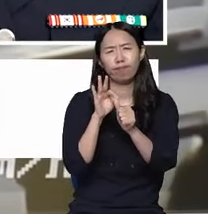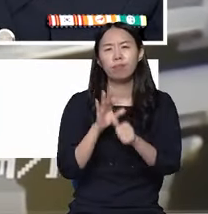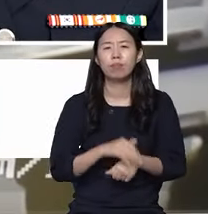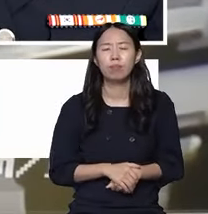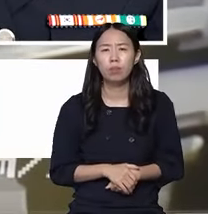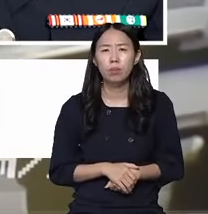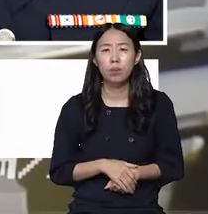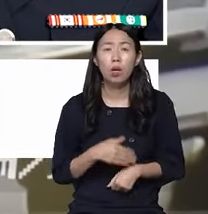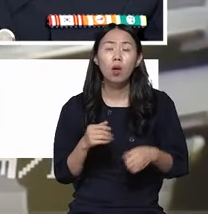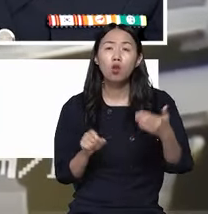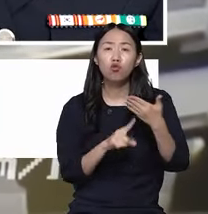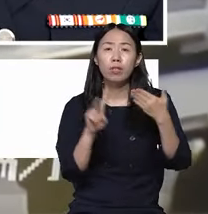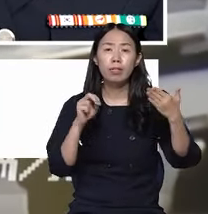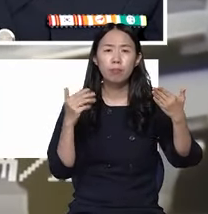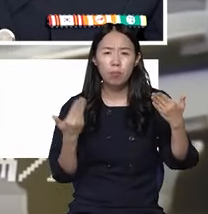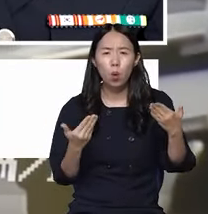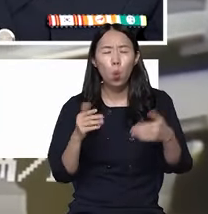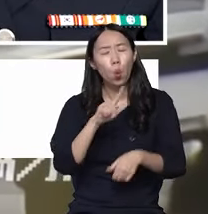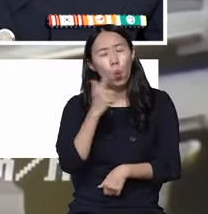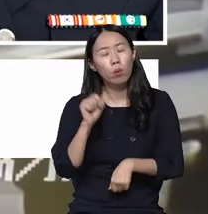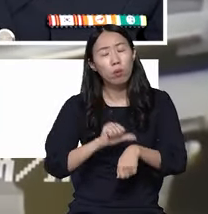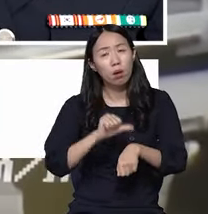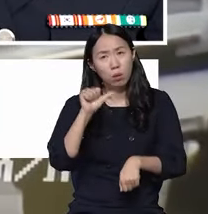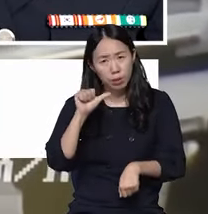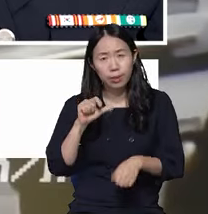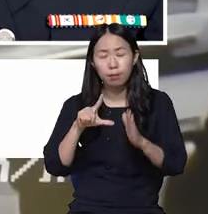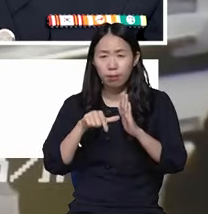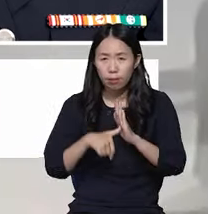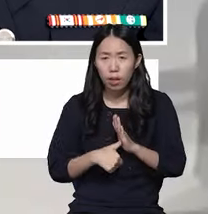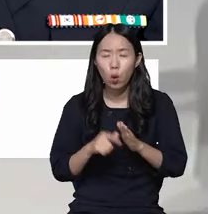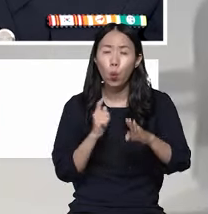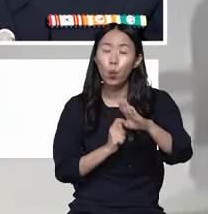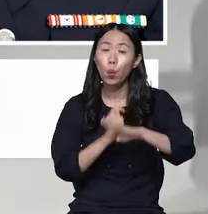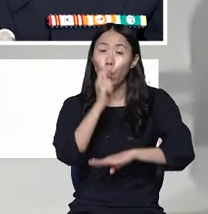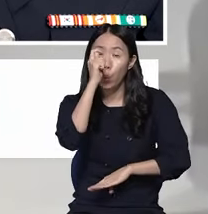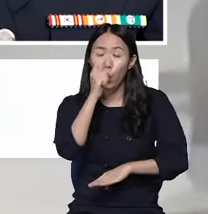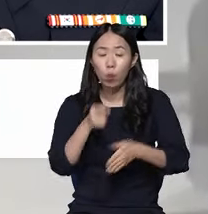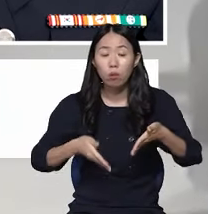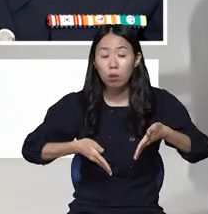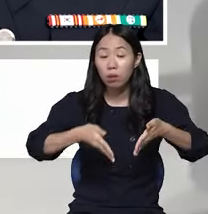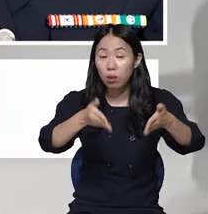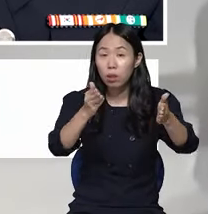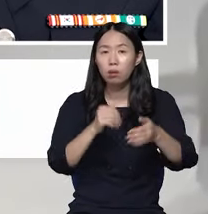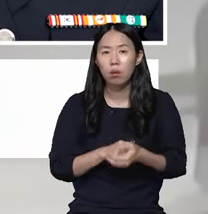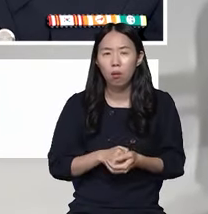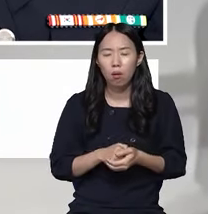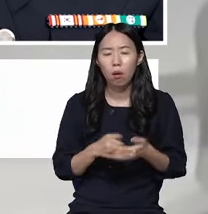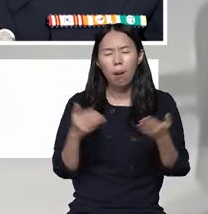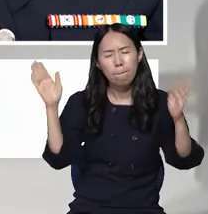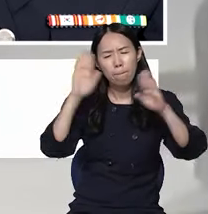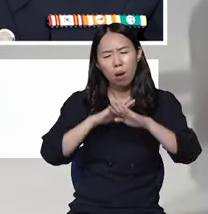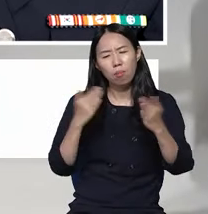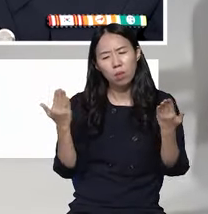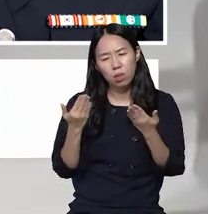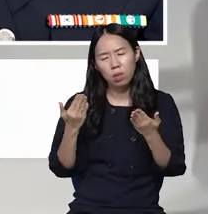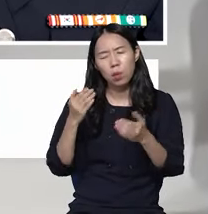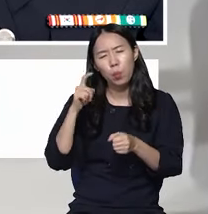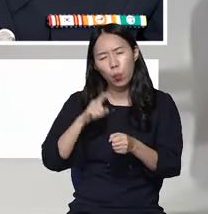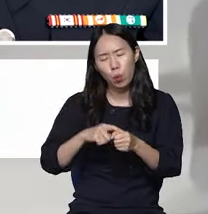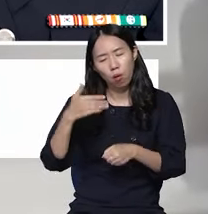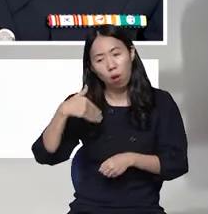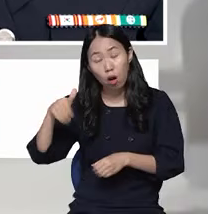지난 28일 오후 5시 41분쯤 고흥군 두원면 왕복 4차선 도로에서 야간 근무를 위해 출근